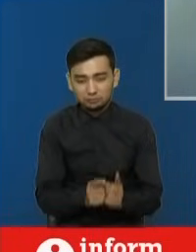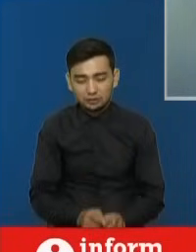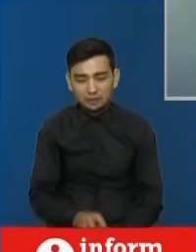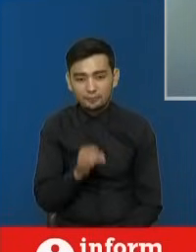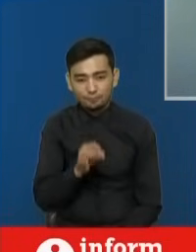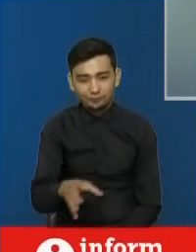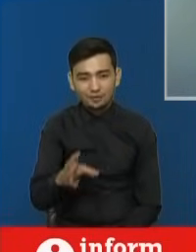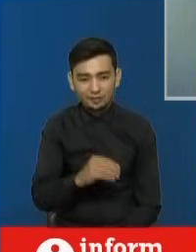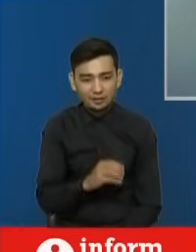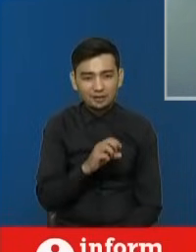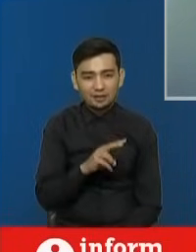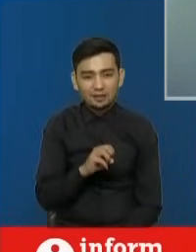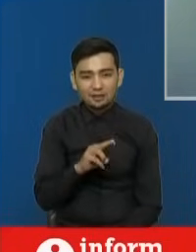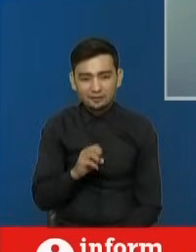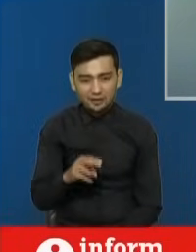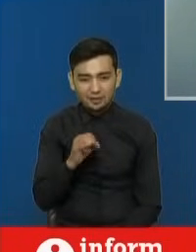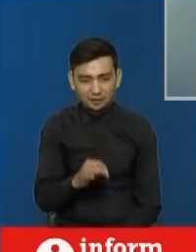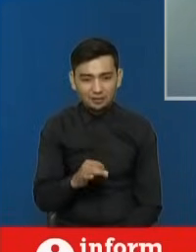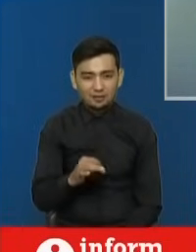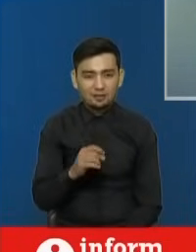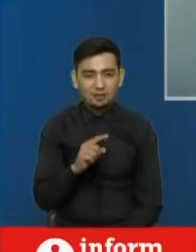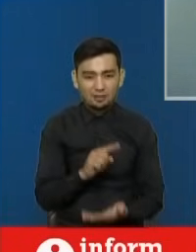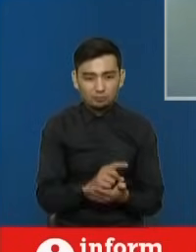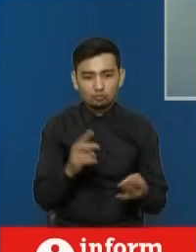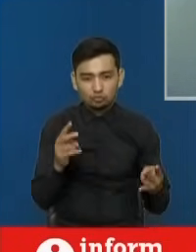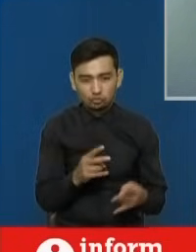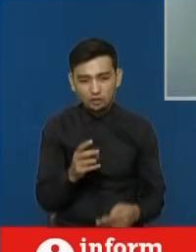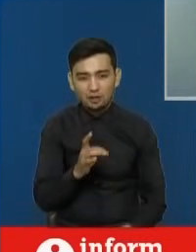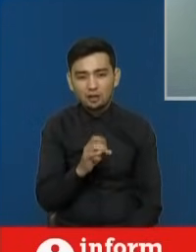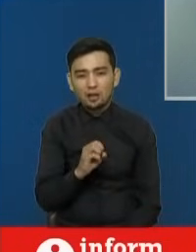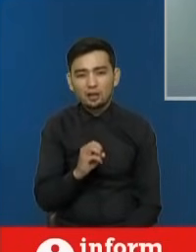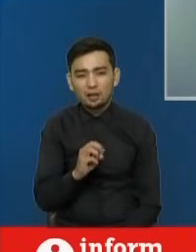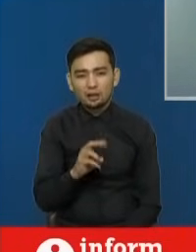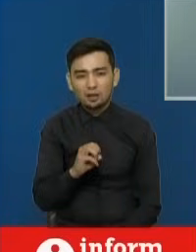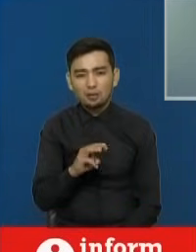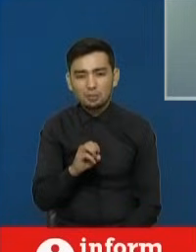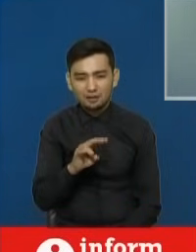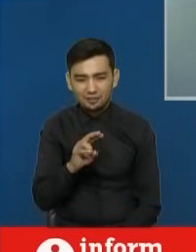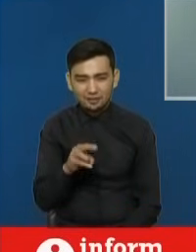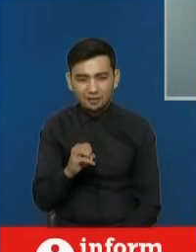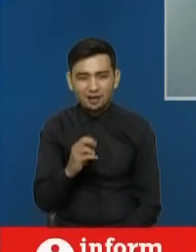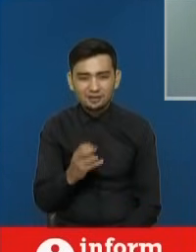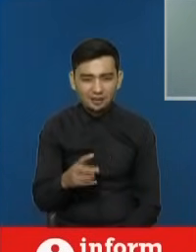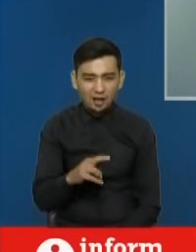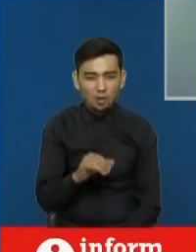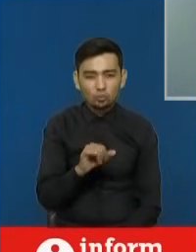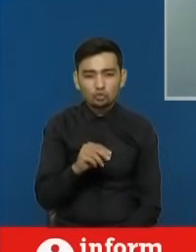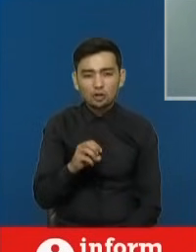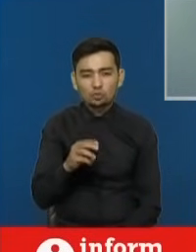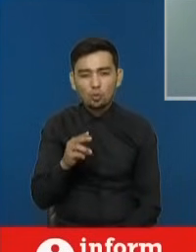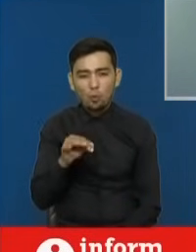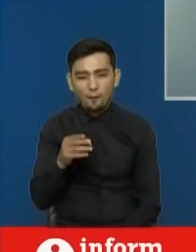психиатрическое освидетельствование. И, конечно, должно быть рекомендации именно участкового, мне кажется. Потому